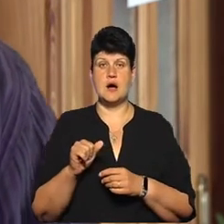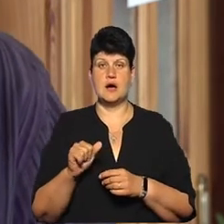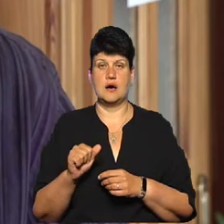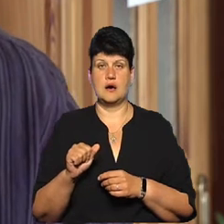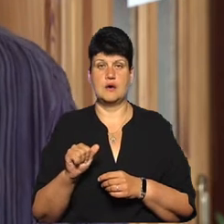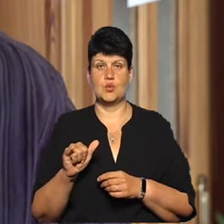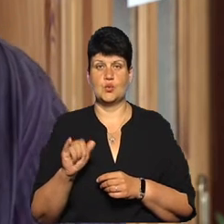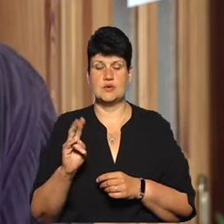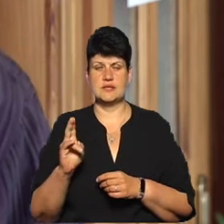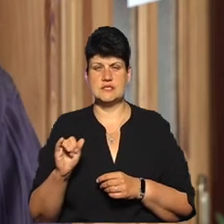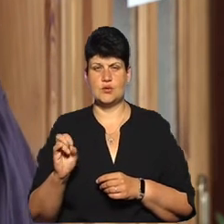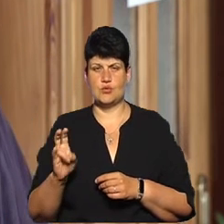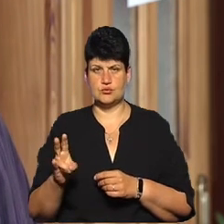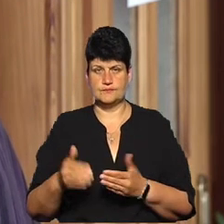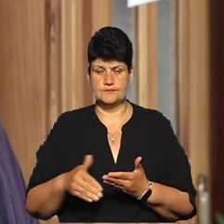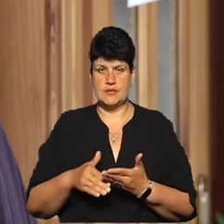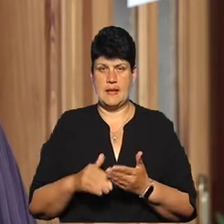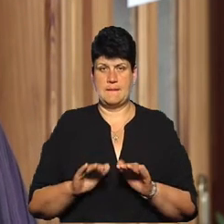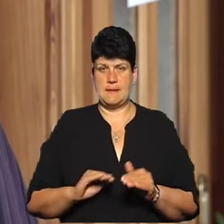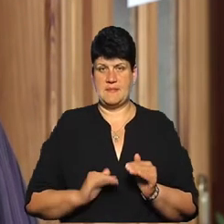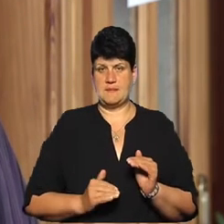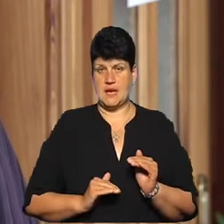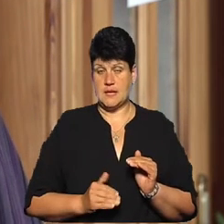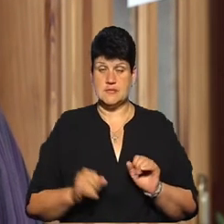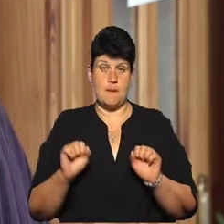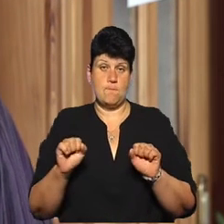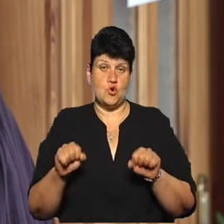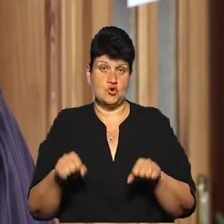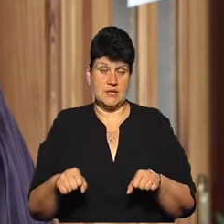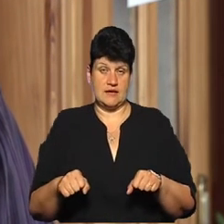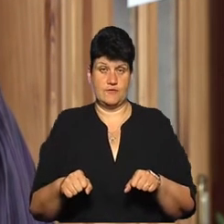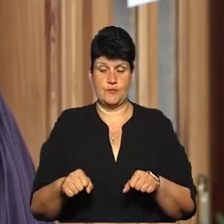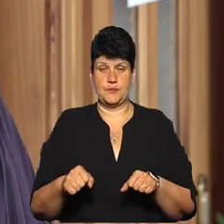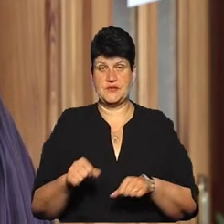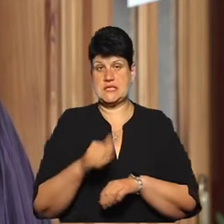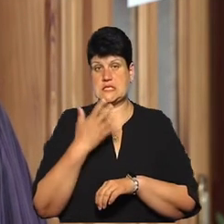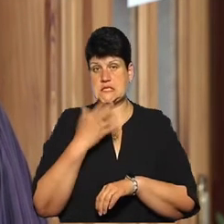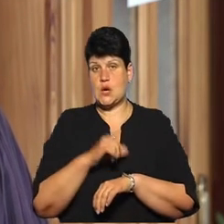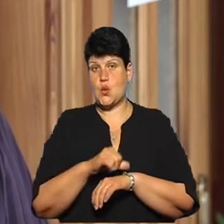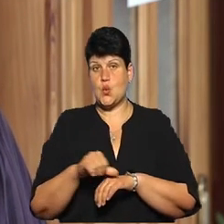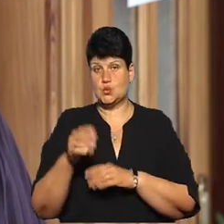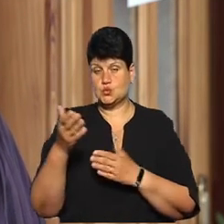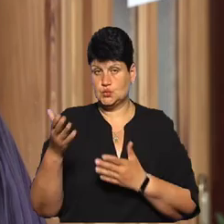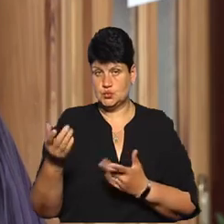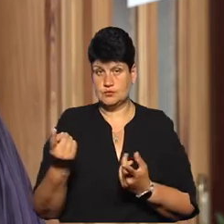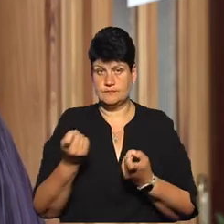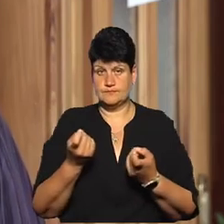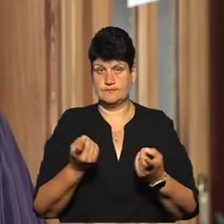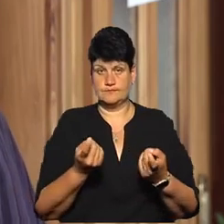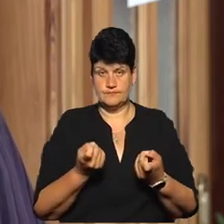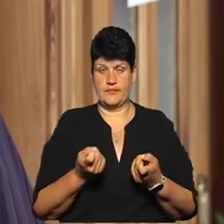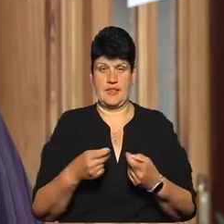долучити і місцевих підприємців, так і, можливо, діаспору за кордоном також будемо долучати до аукціонів